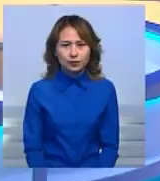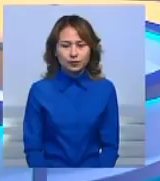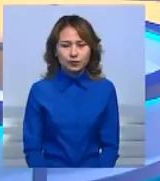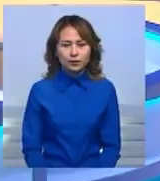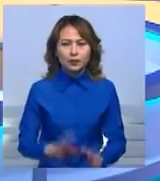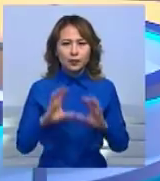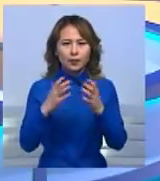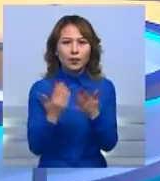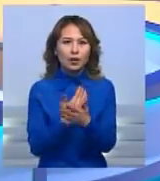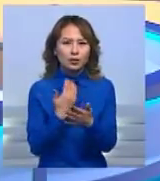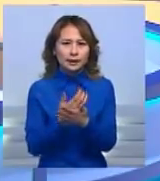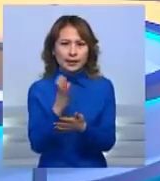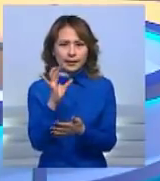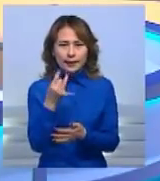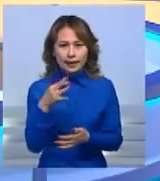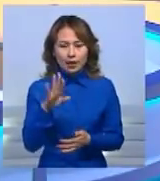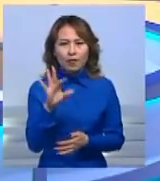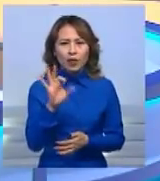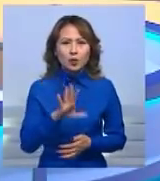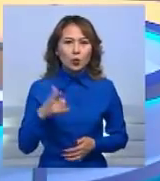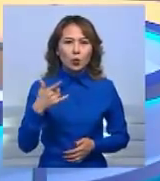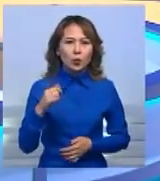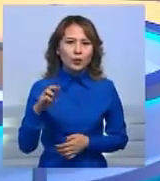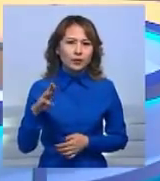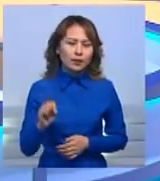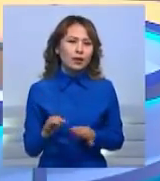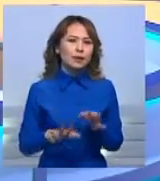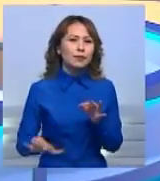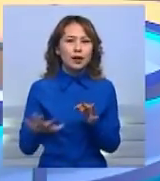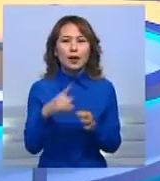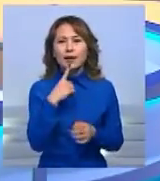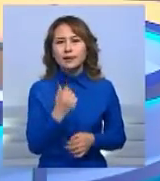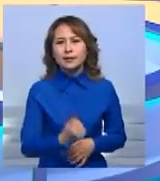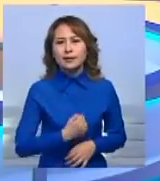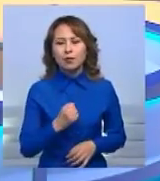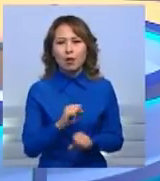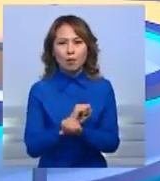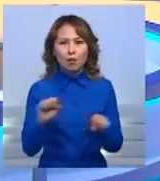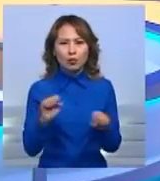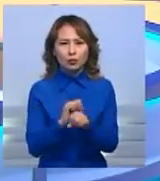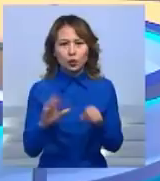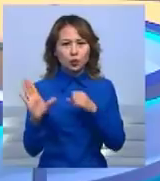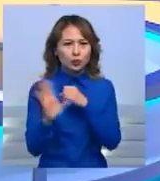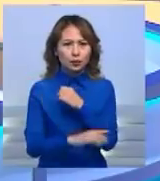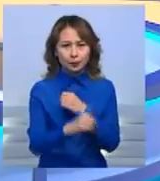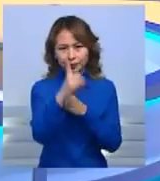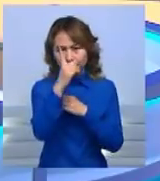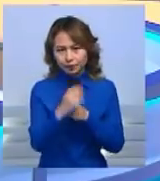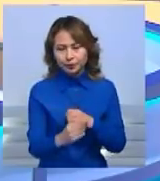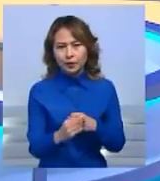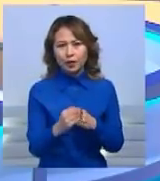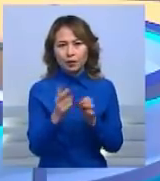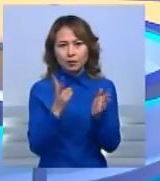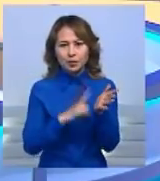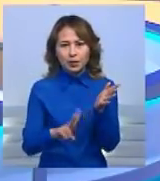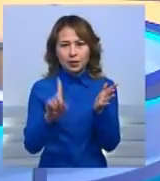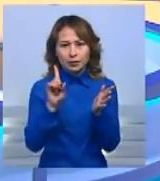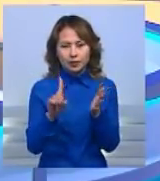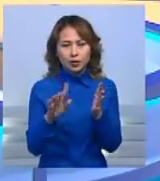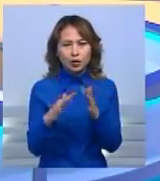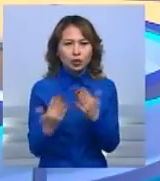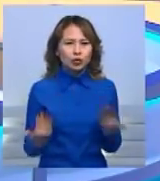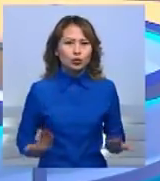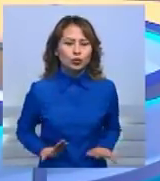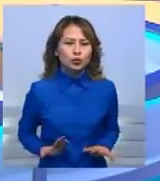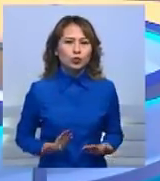Енді шетел жаңалықтарынан, Сирияның шығыс Гута аймағында үкімет әскерінің бомбалауынан соңғы бір күн ішінде 71 бейбіт